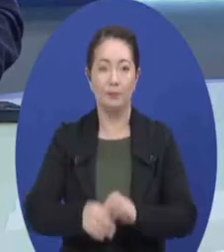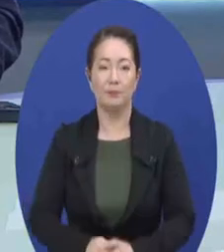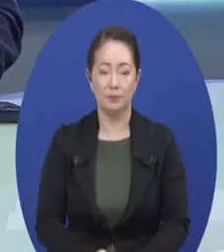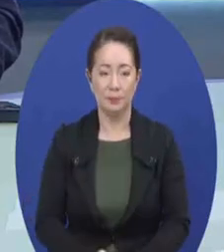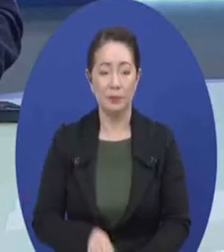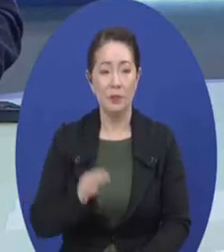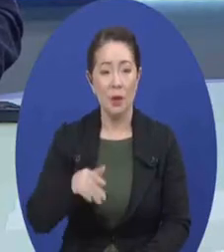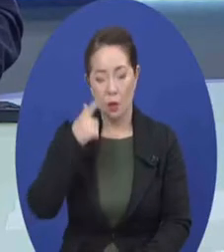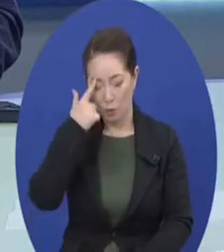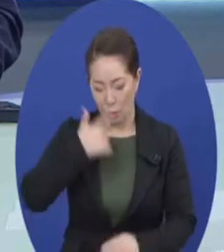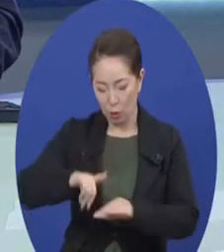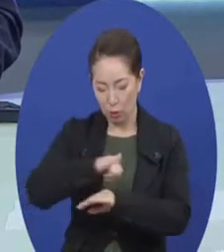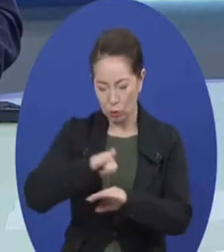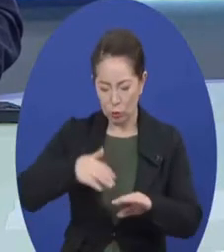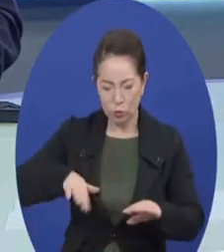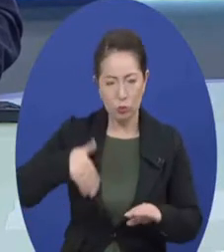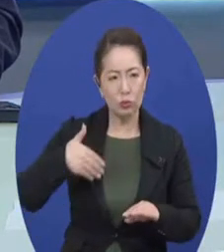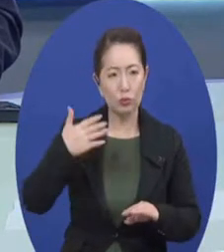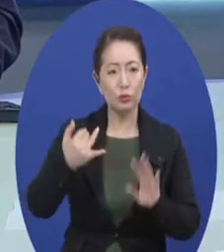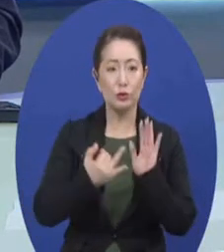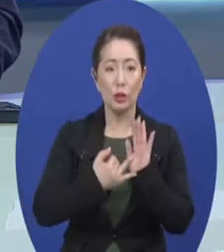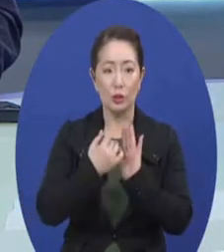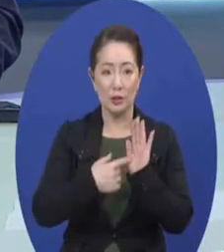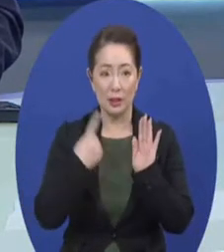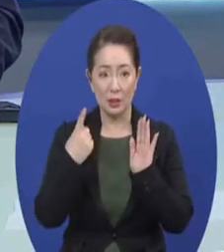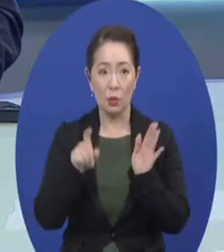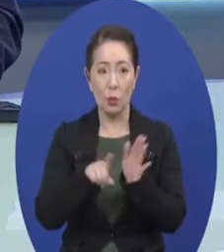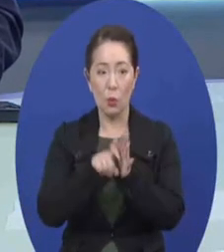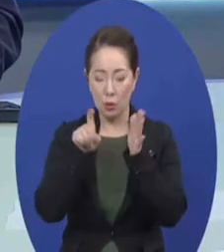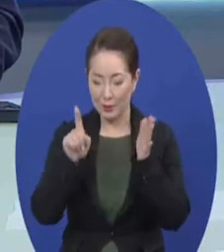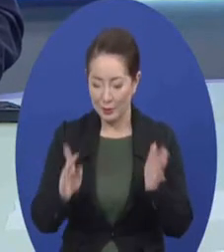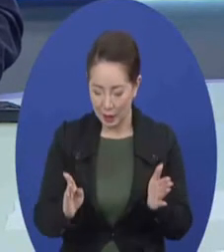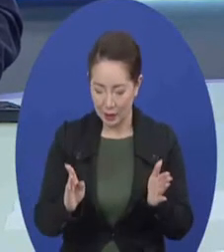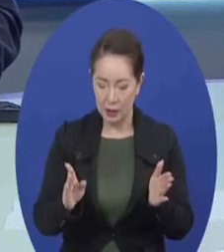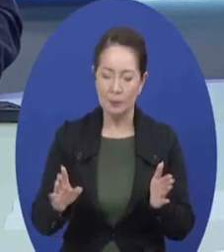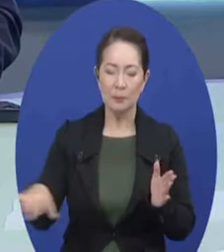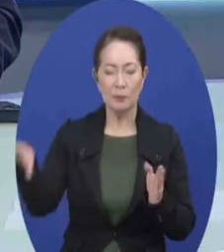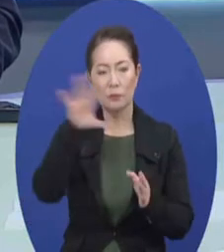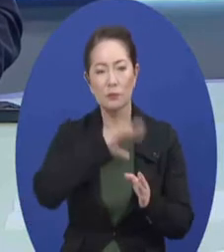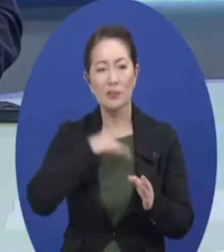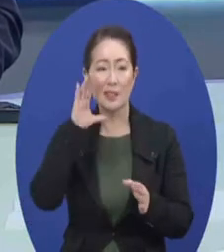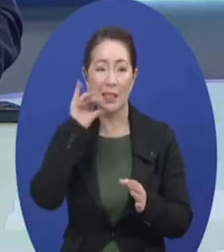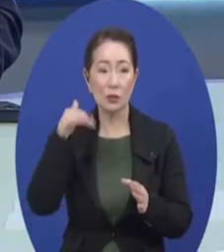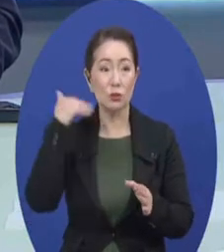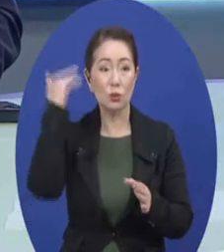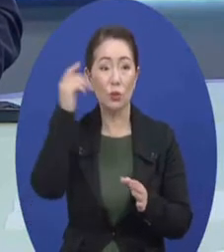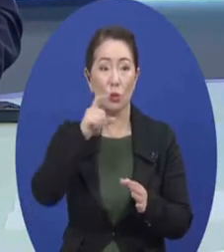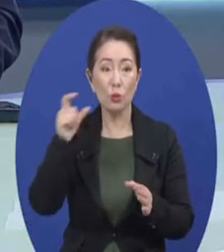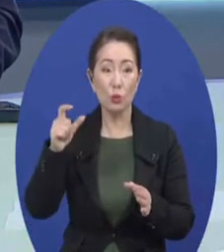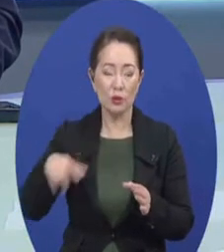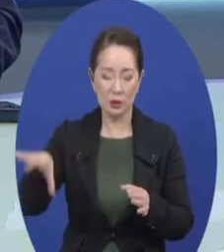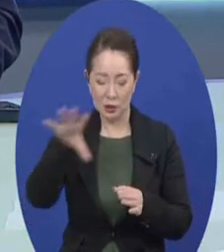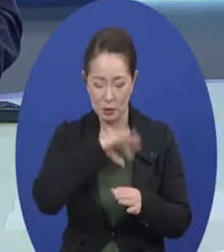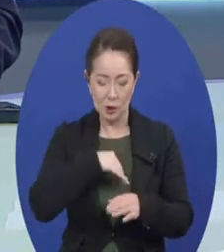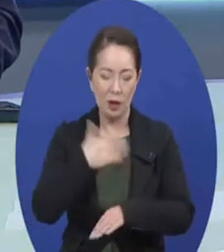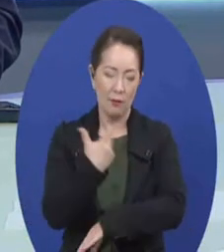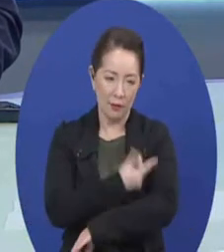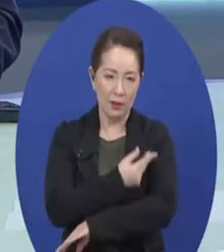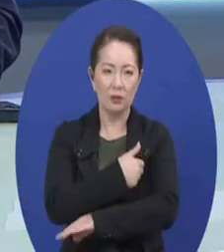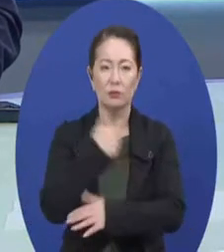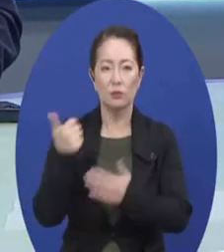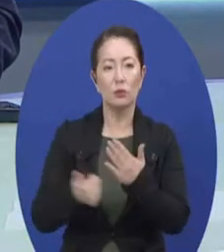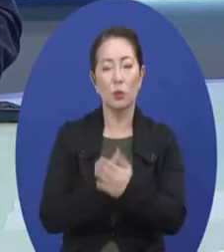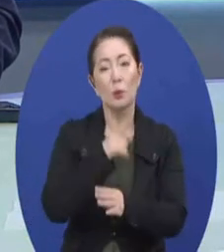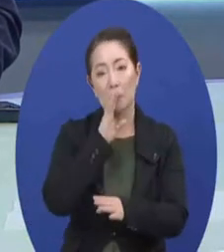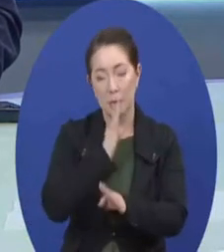Ирэх 7-р сарын 1 гэхэд насан туршид нийт хэрэгтэй вакцин хамруулж дуусах хар тооцоолж байна. Бүгд найрамд хэтрад улс Орос улбаны улс болон бусад улс орнуудаас вакцин татан авах